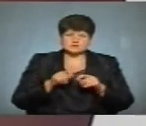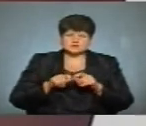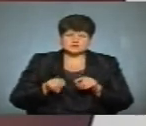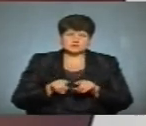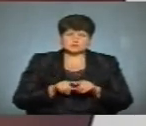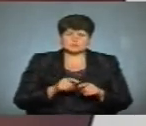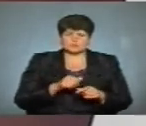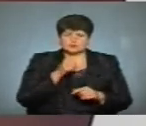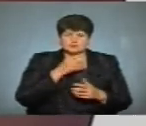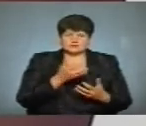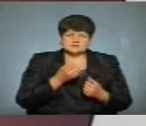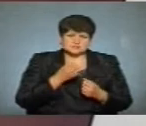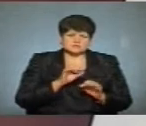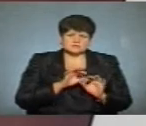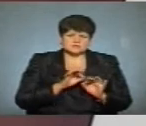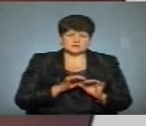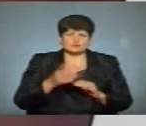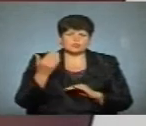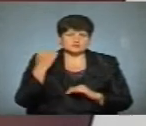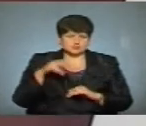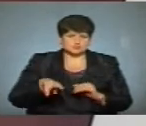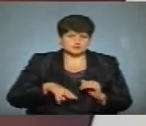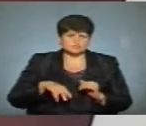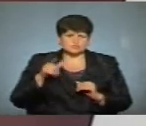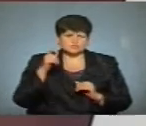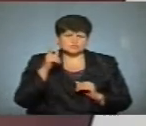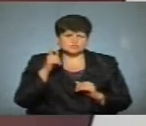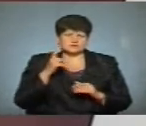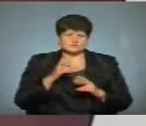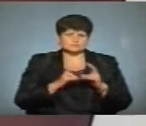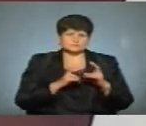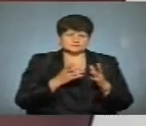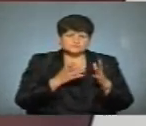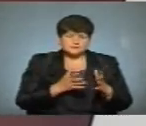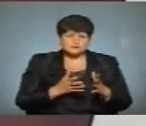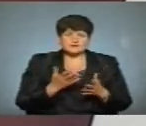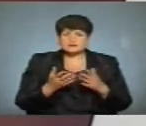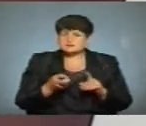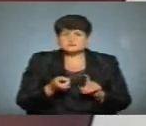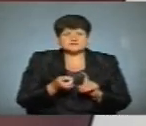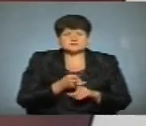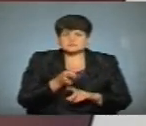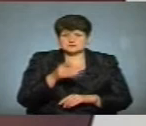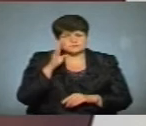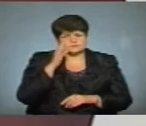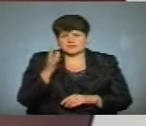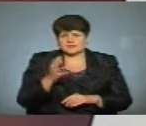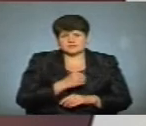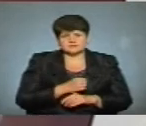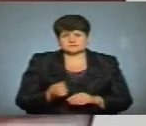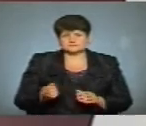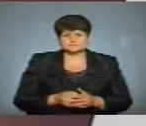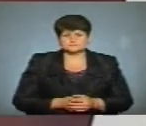намагалися взяти коментар у колишнього директора чортківського комбінату хлібопродуктів Петра Стефаняка. Втім, зв'язатися з чоловіком нам не